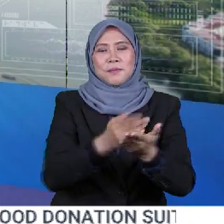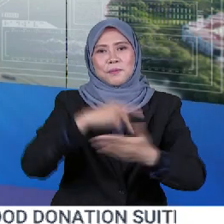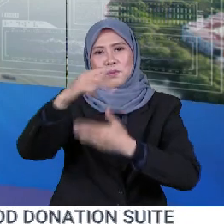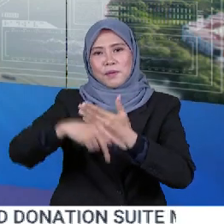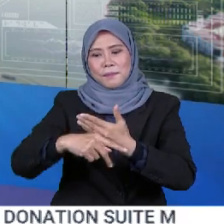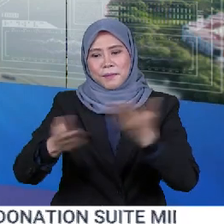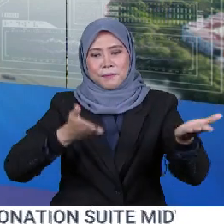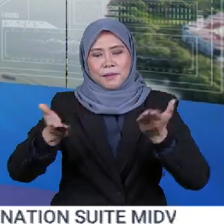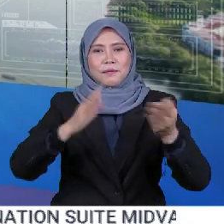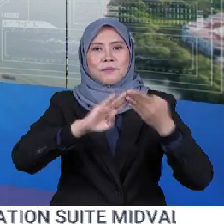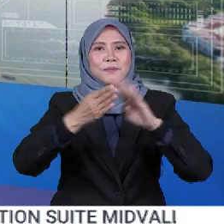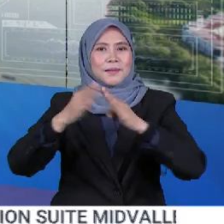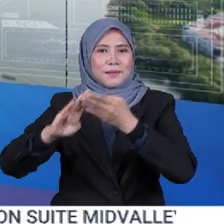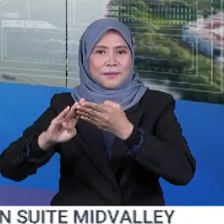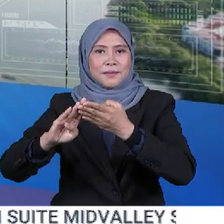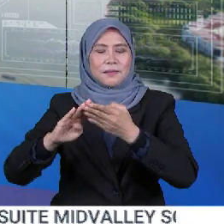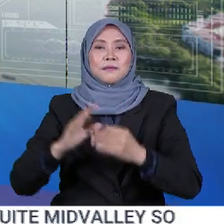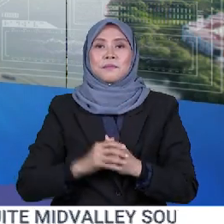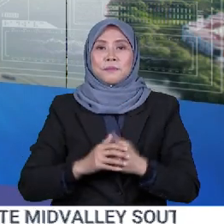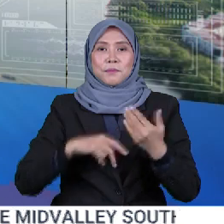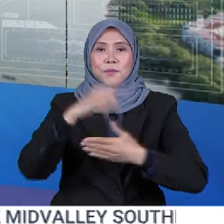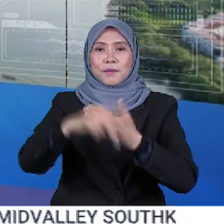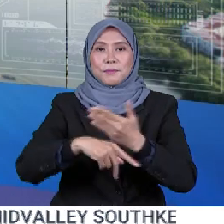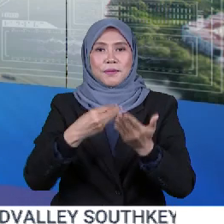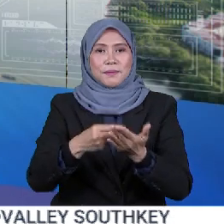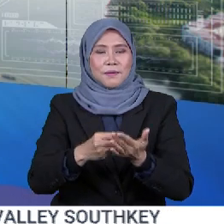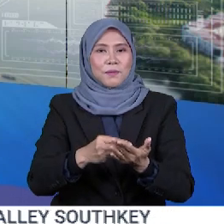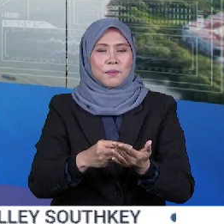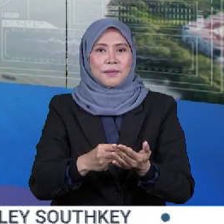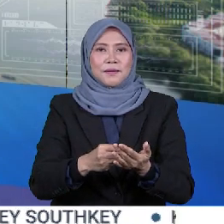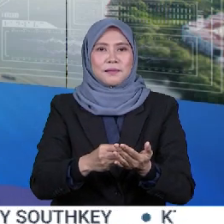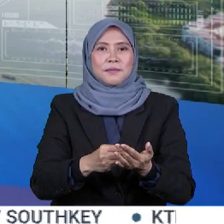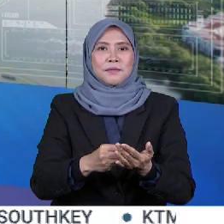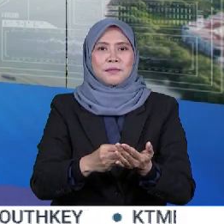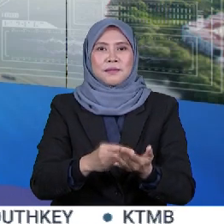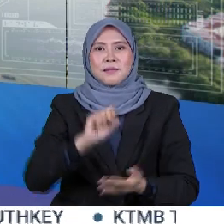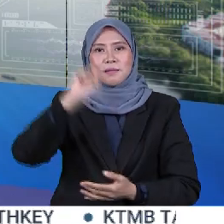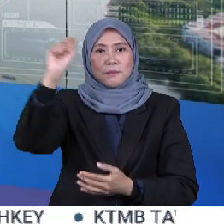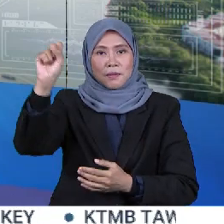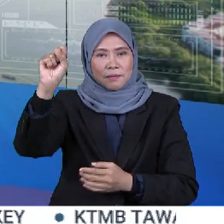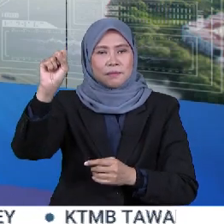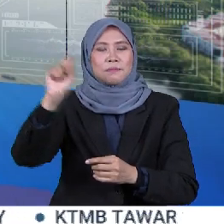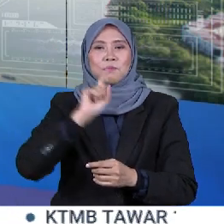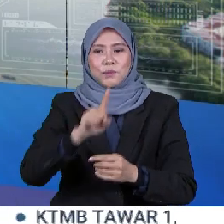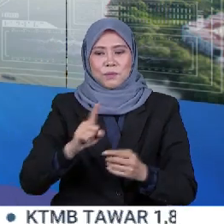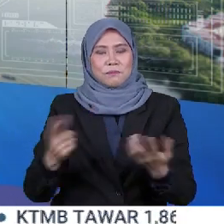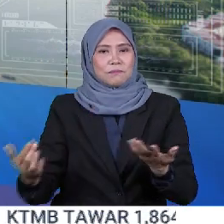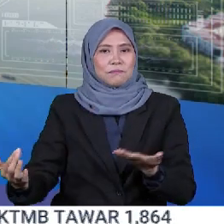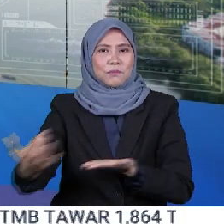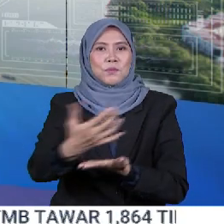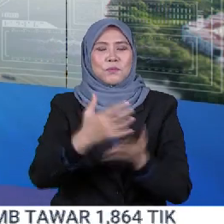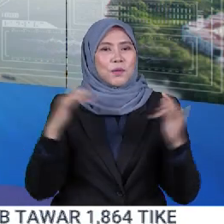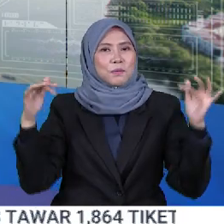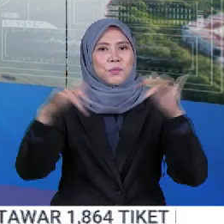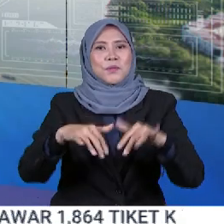program perkhidmatan komuniti bergerak. Program Kementerian Kewangan melalui Perbendaharaan Malaysia Sabah ini menghimpunkan